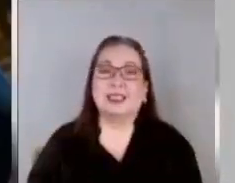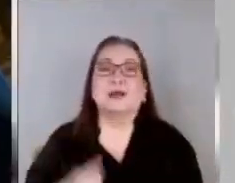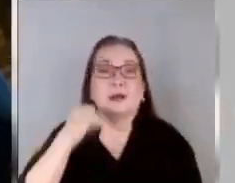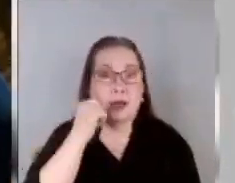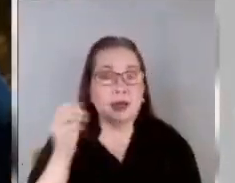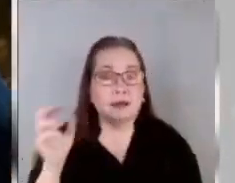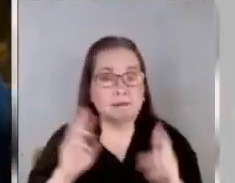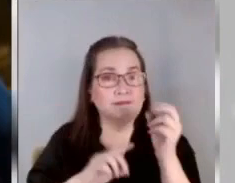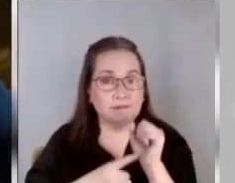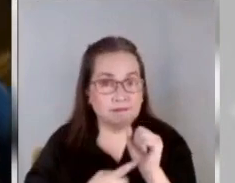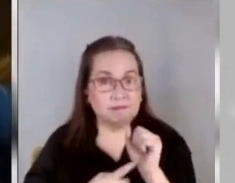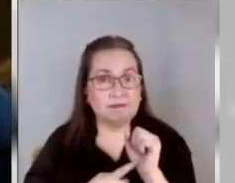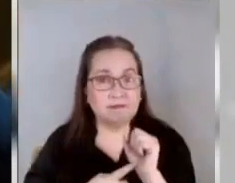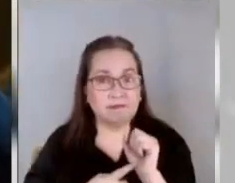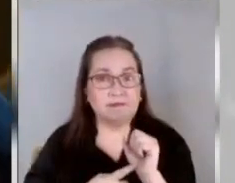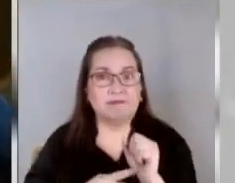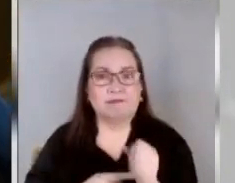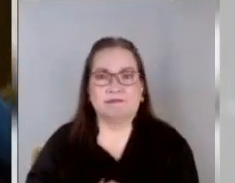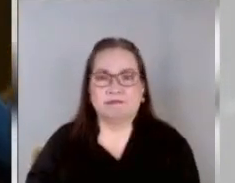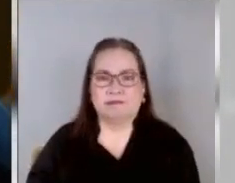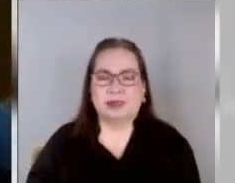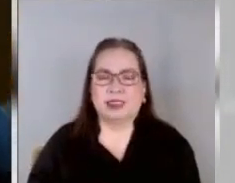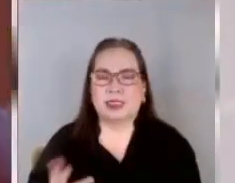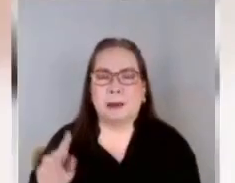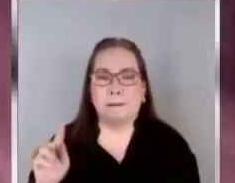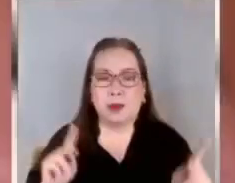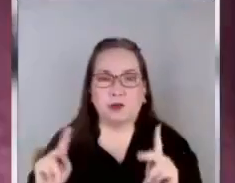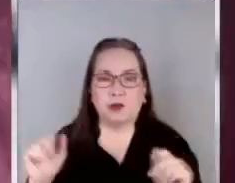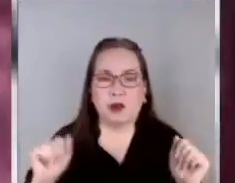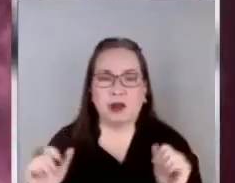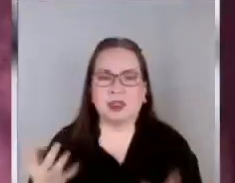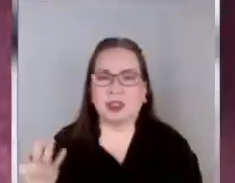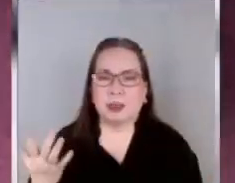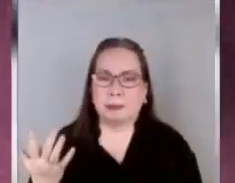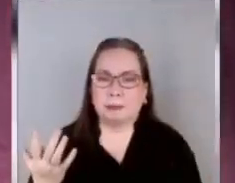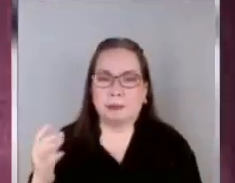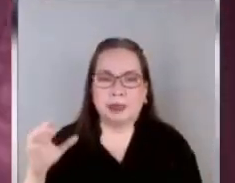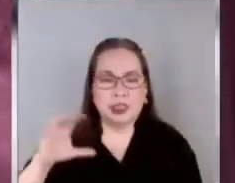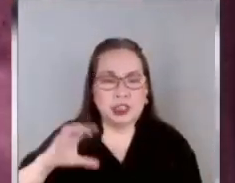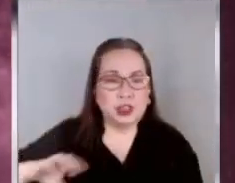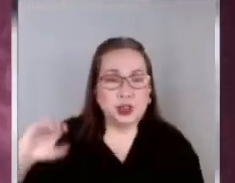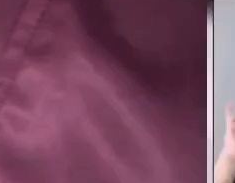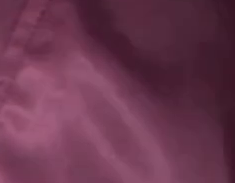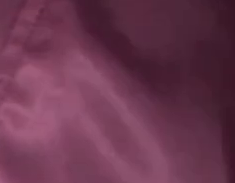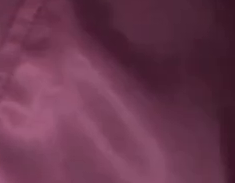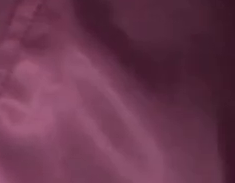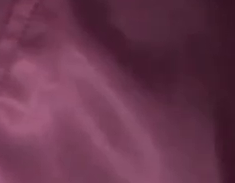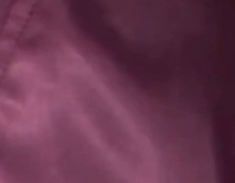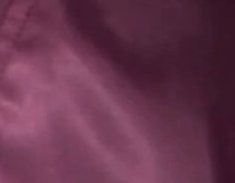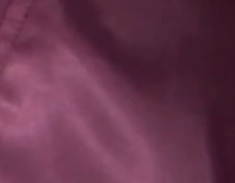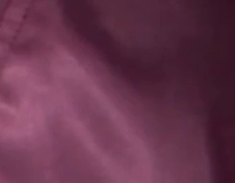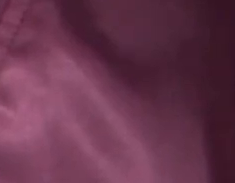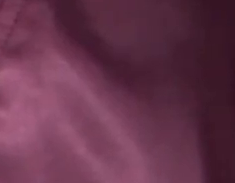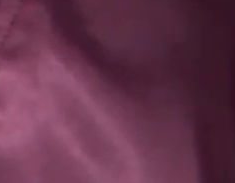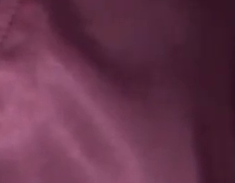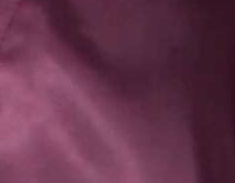sa Samsung Performing Arts Theater sa Circuit Makati. Cata Tibayan updated sa Showbiz Happenings.